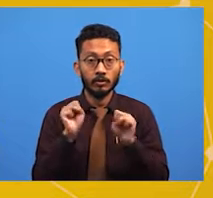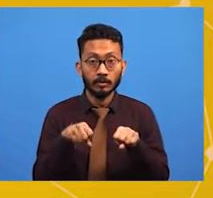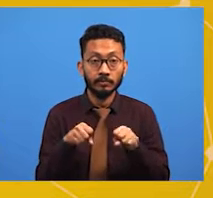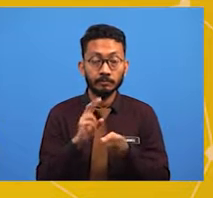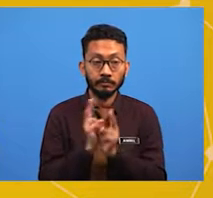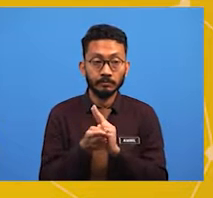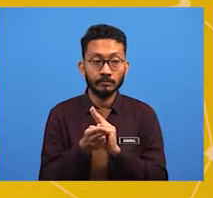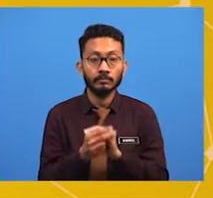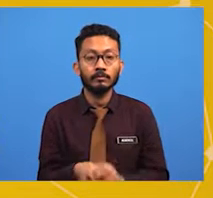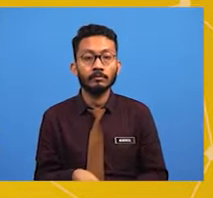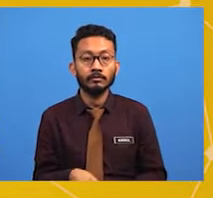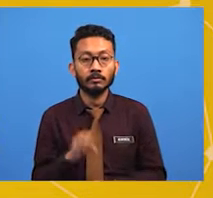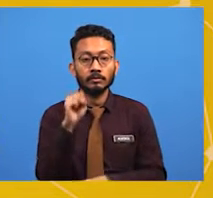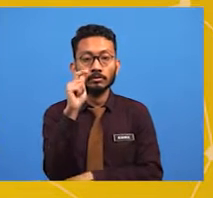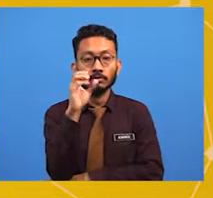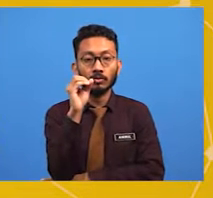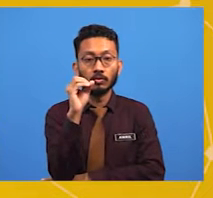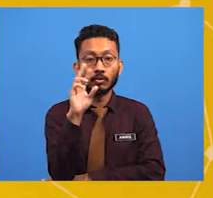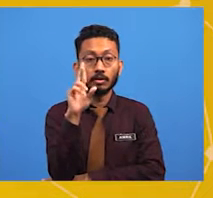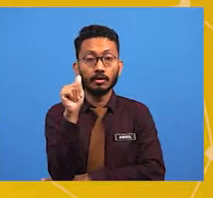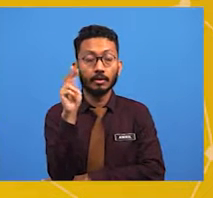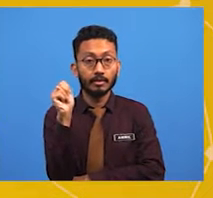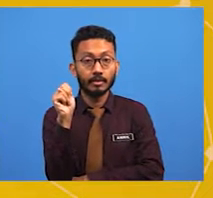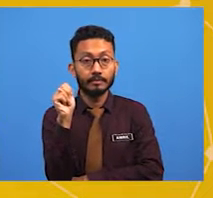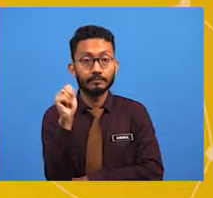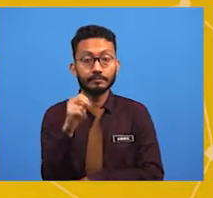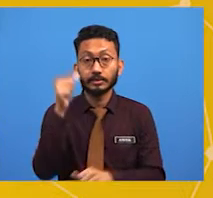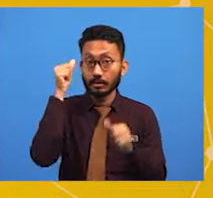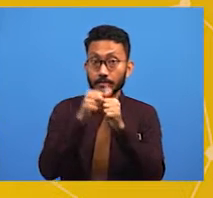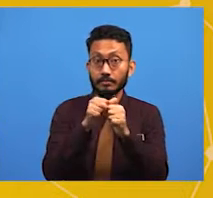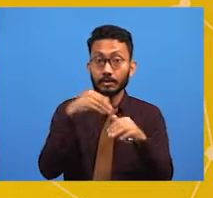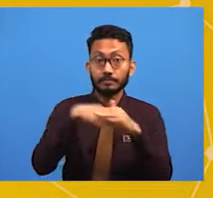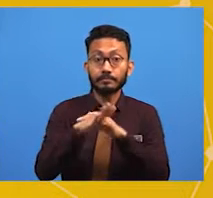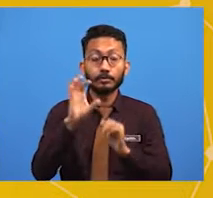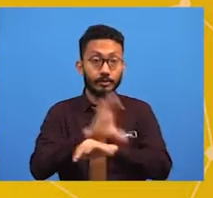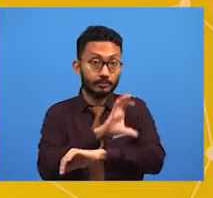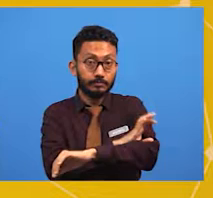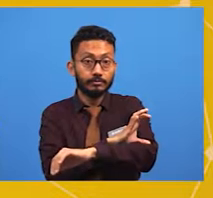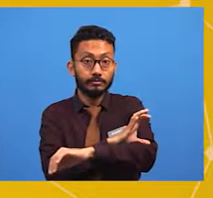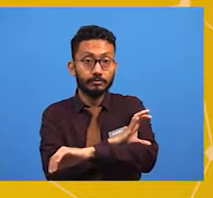storan ingatan dalam komputer yang digunakan oleh atur cara.